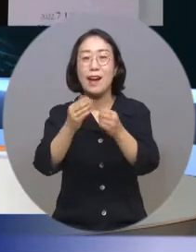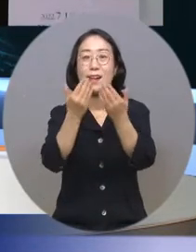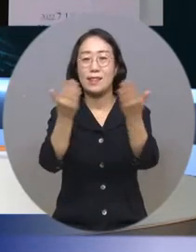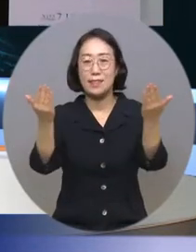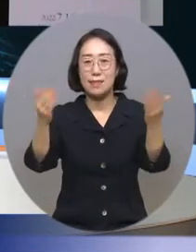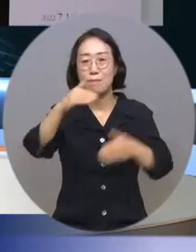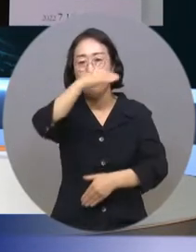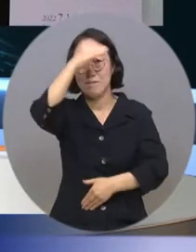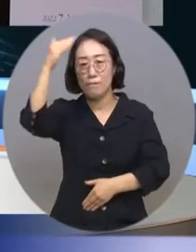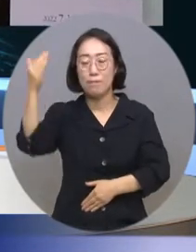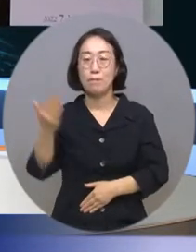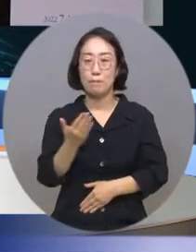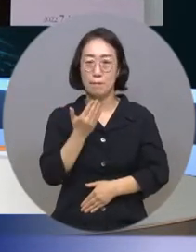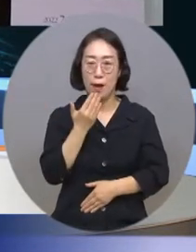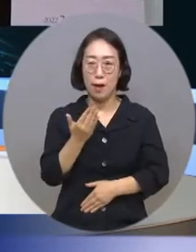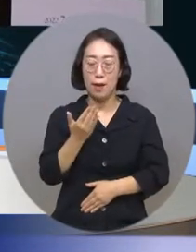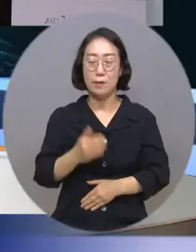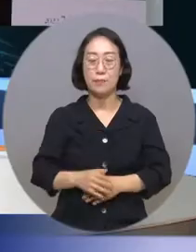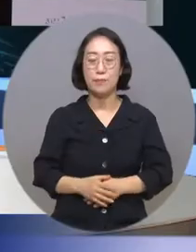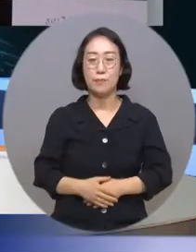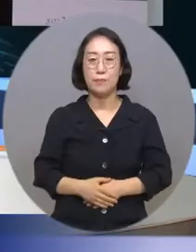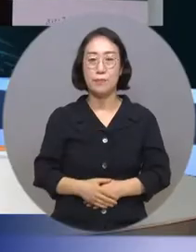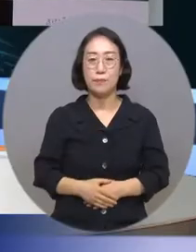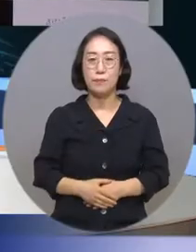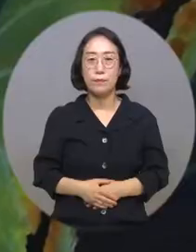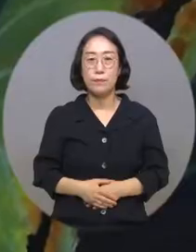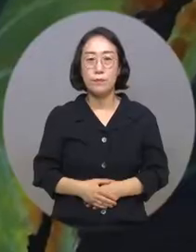있습니다. 이소연 기자가 소개합니다.